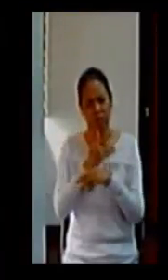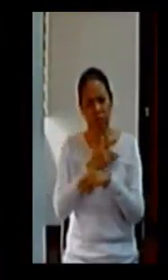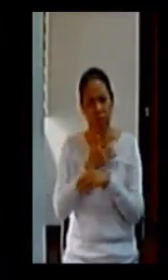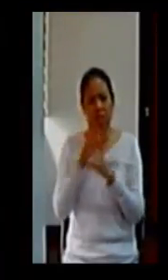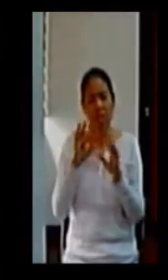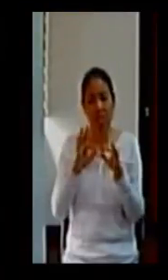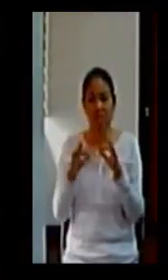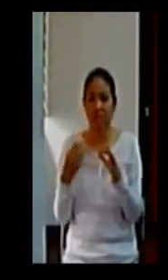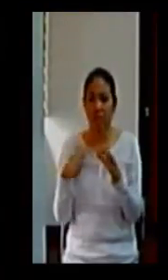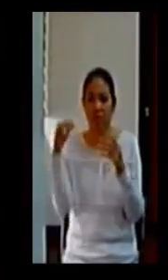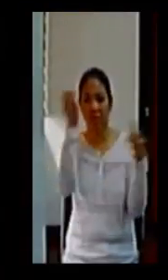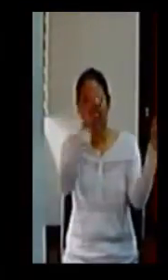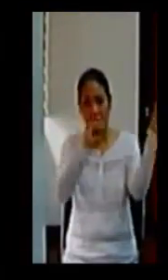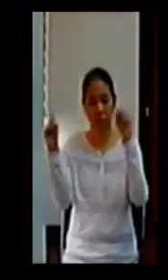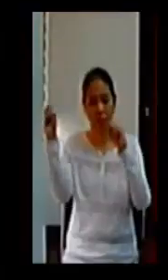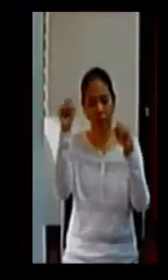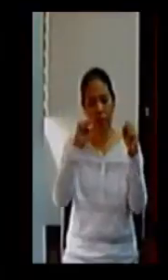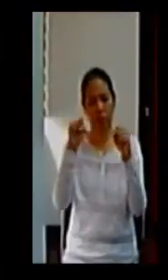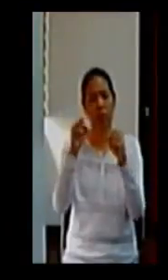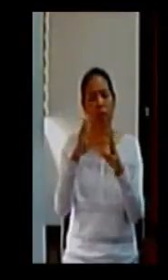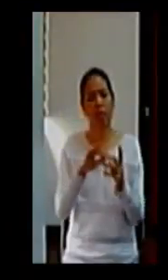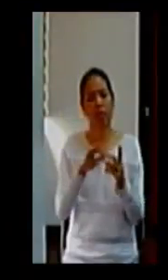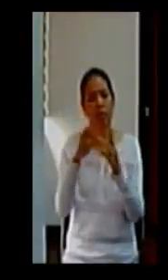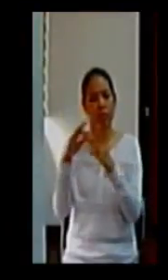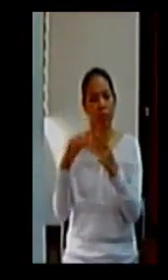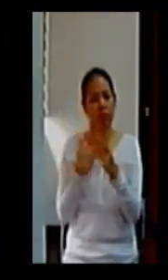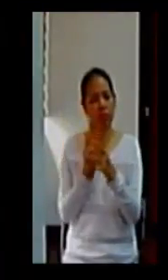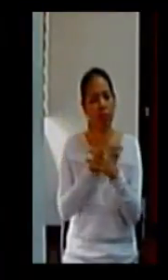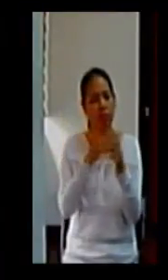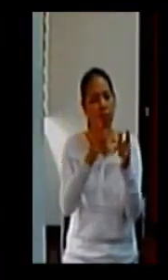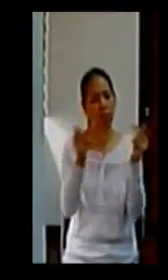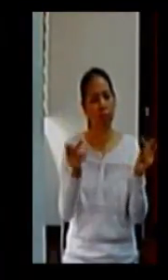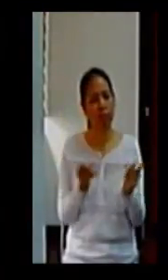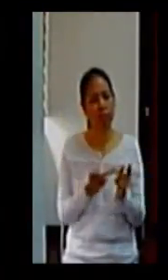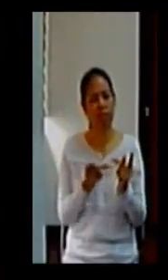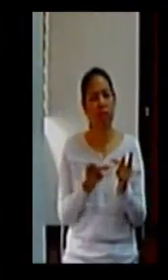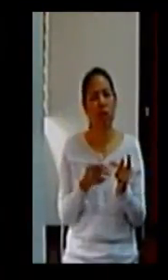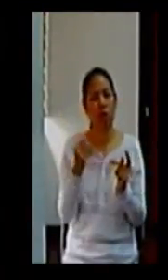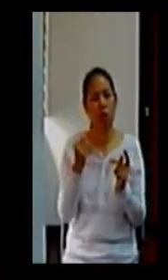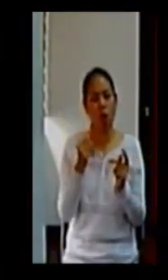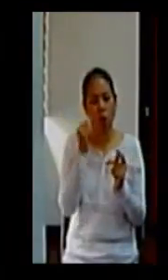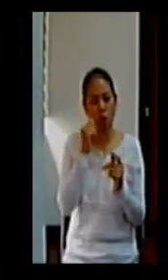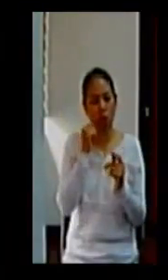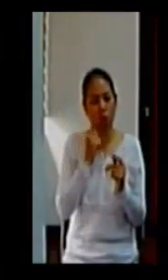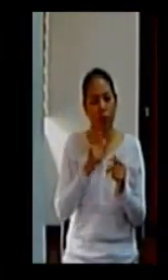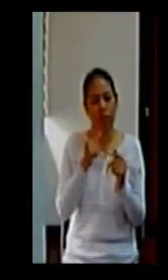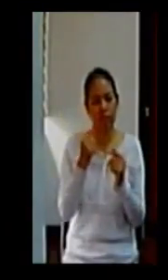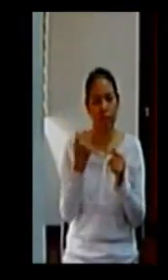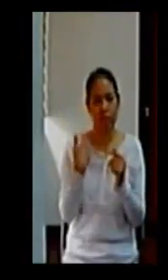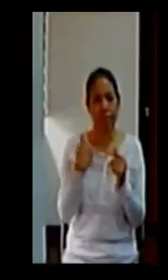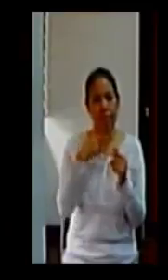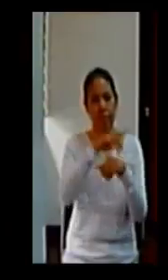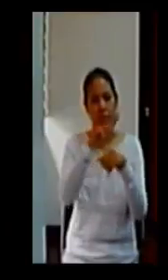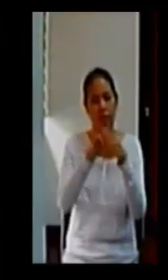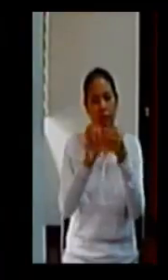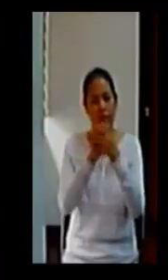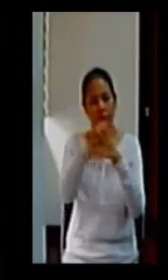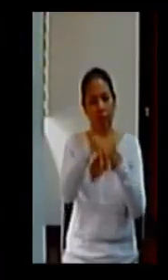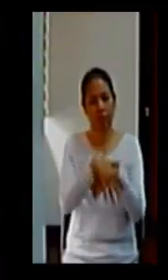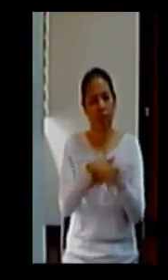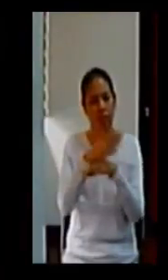sa amin na prone po siya sa landslide. Tapos yung tatay ko po kasi noon ay isang